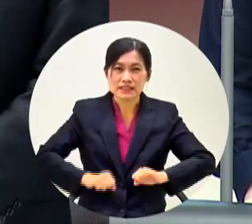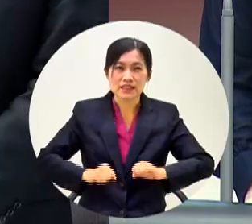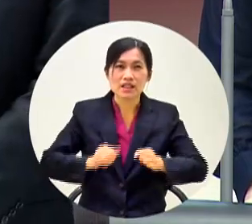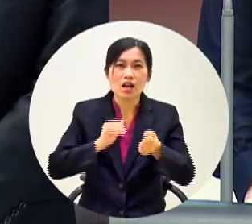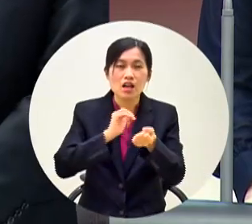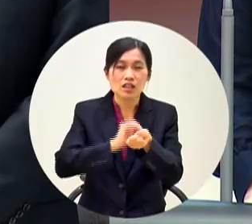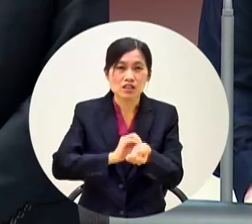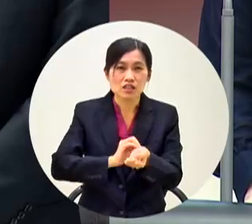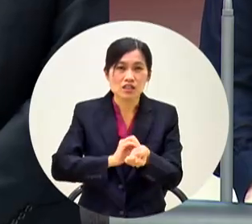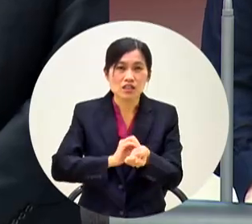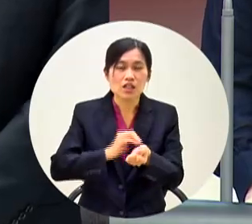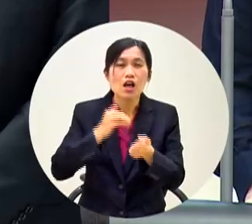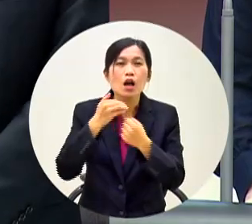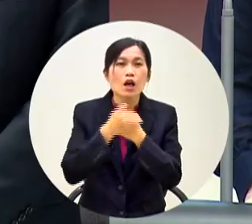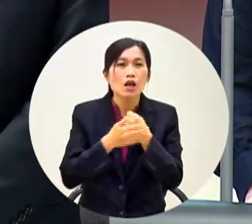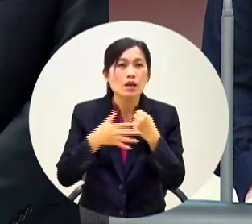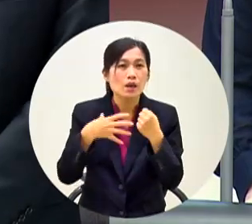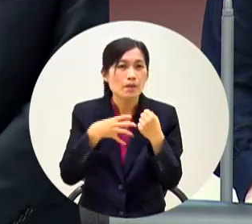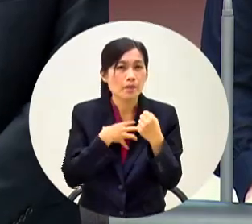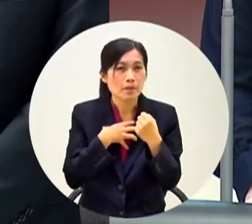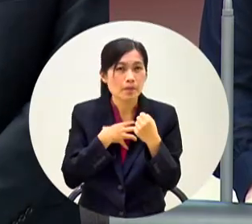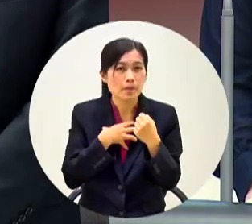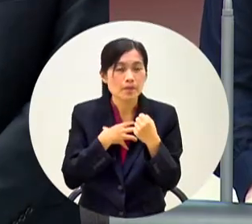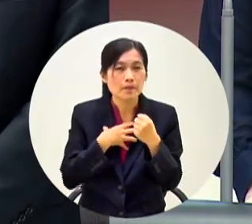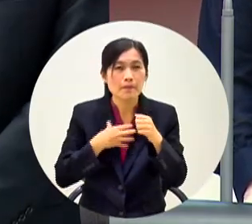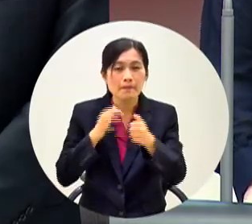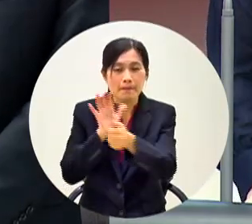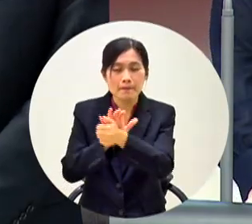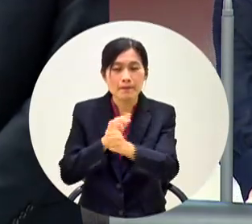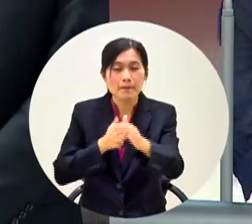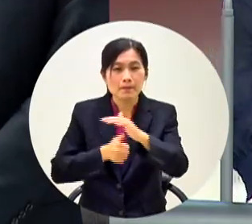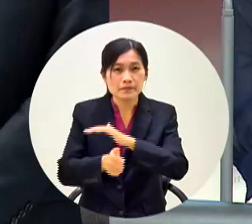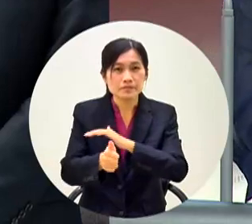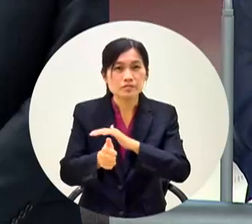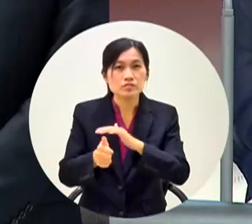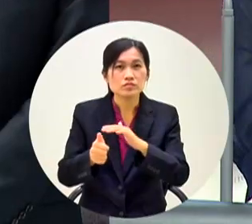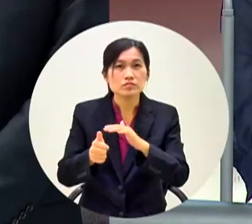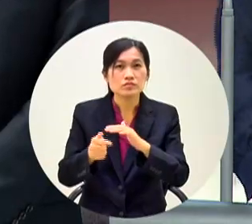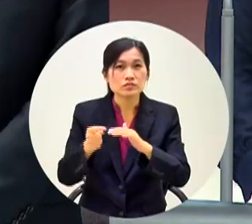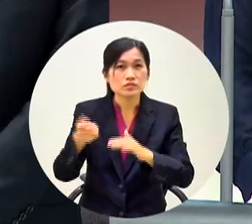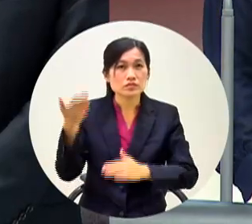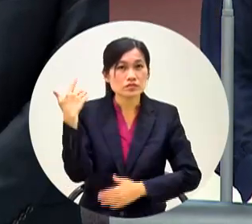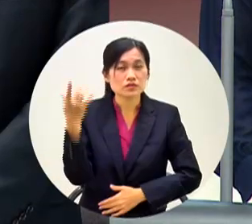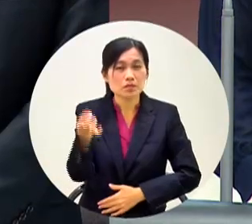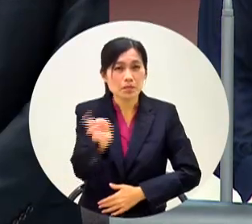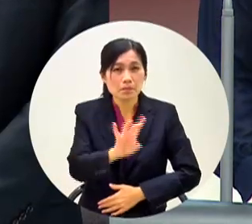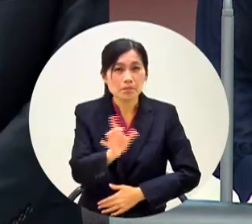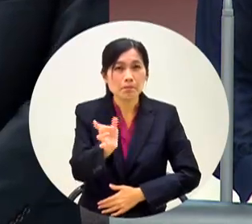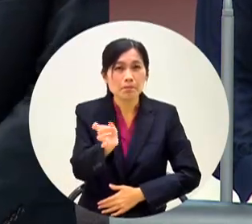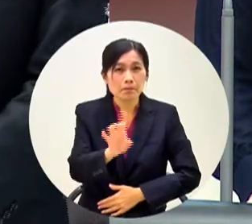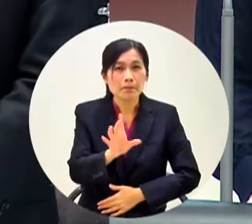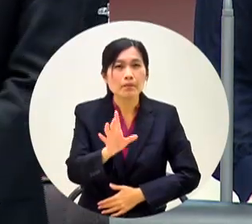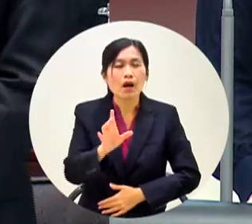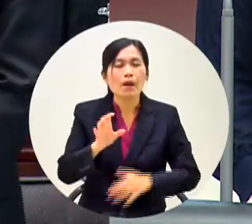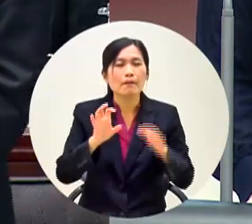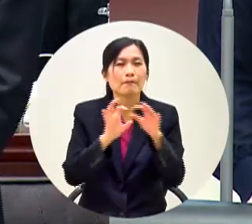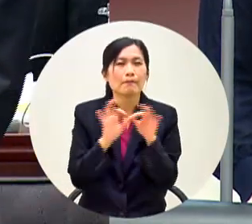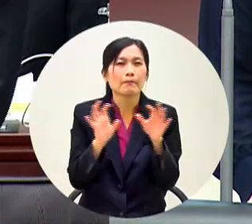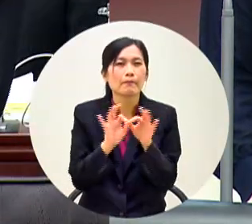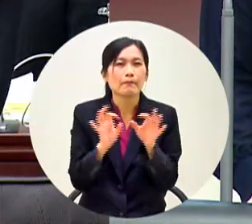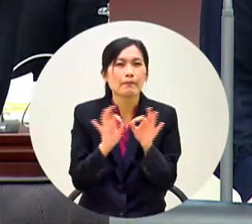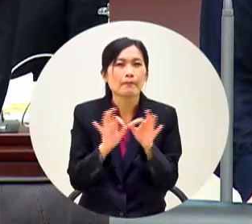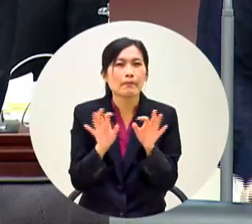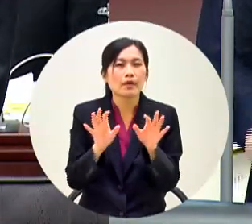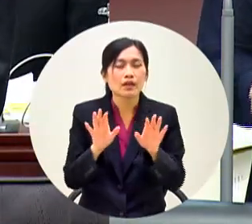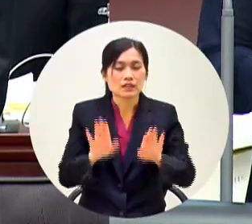保险？我们在这个阶段点我们何时做，以前没有做没有关系，我们可不可以从现在